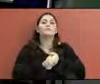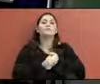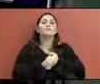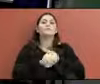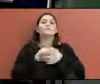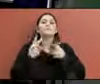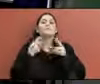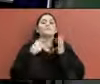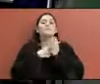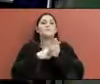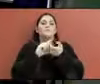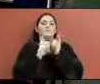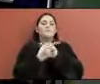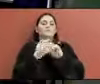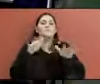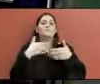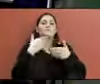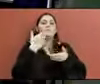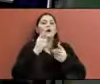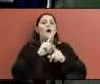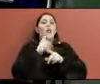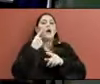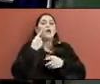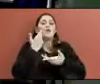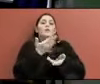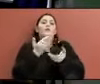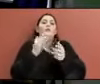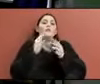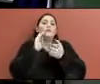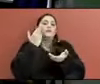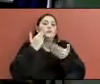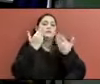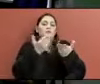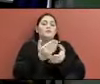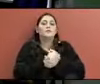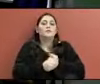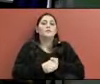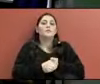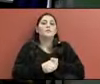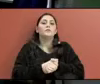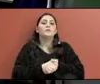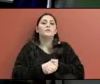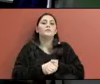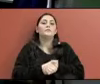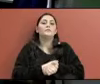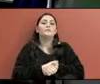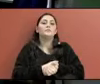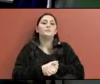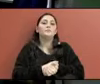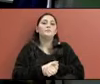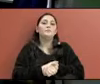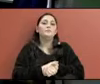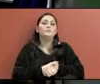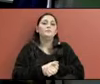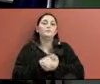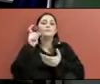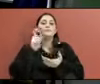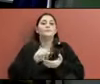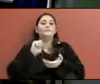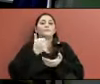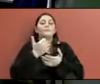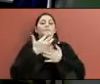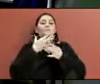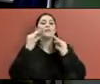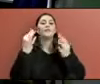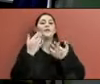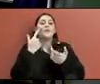yayınlar Hasan Başkan. Görmesek de Hasan Bat ve Müdür Sezer Ceyhan ekranda layıkıyla yakışmış diyor. Kendisi görme